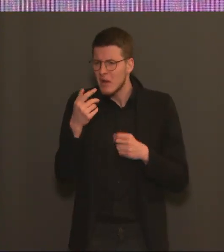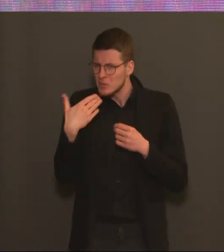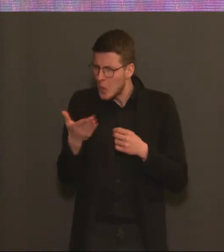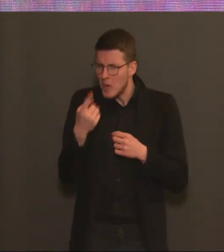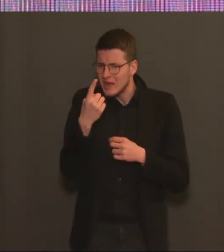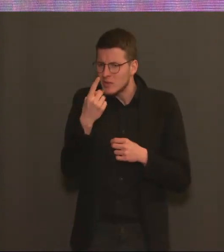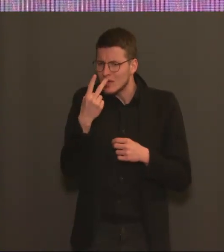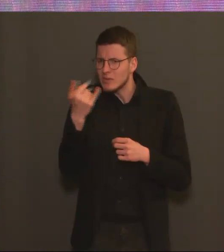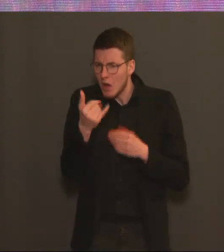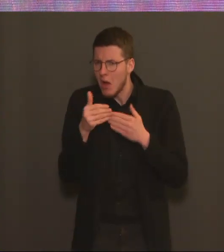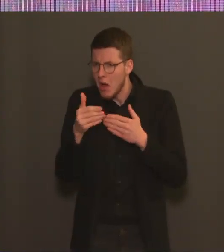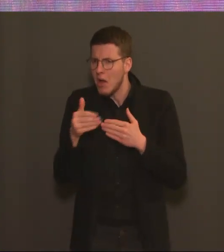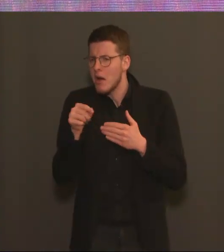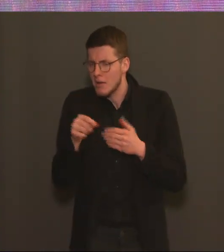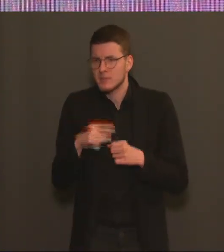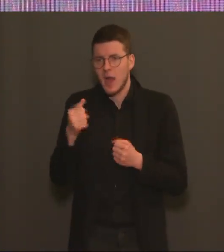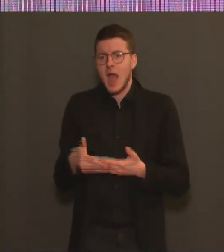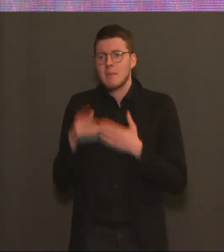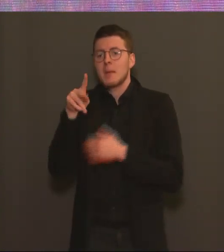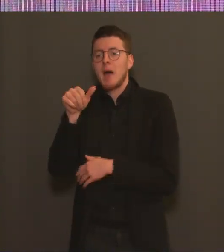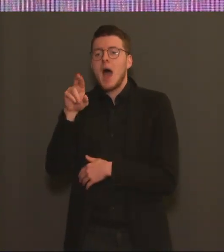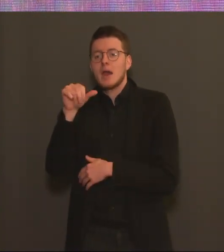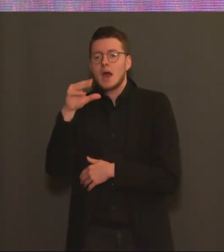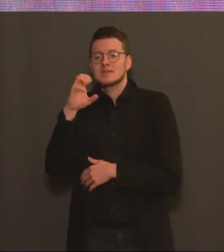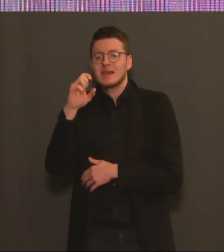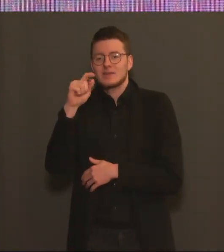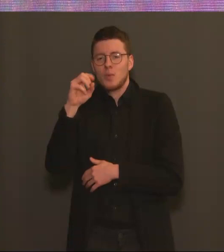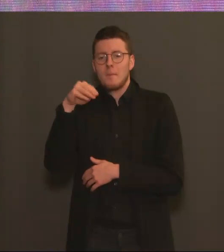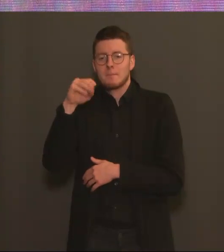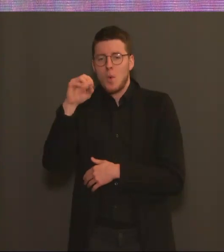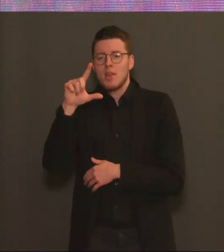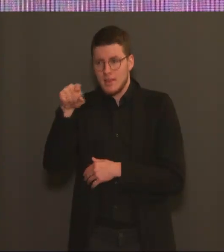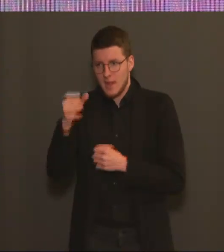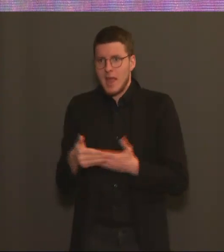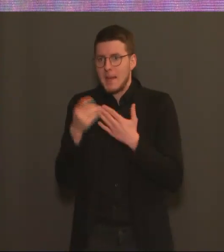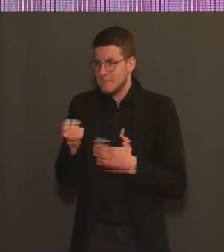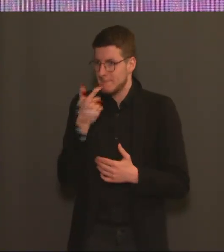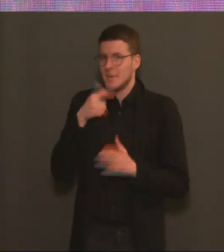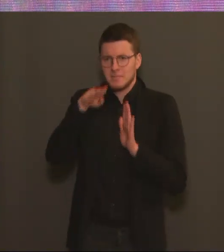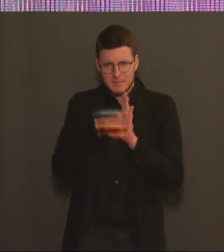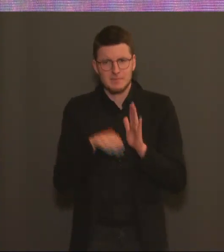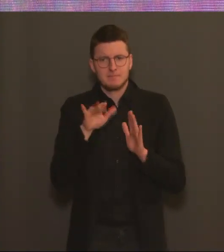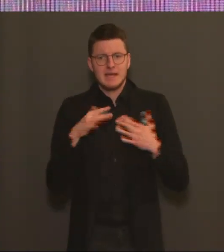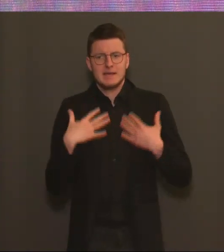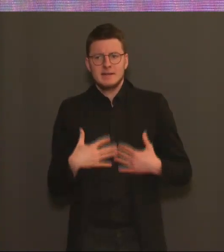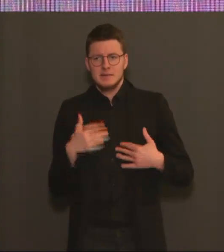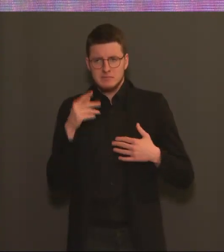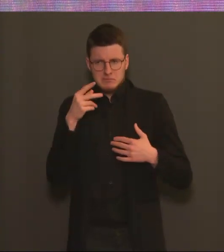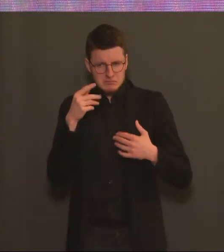Paracetamol kan helpen om deze neveneffecten te verlichten. Maar deze reacties zijn meestal mild en gaan